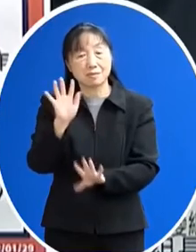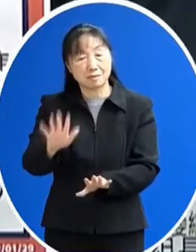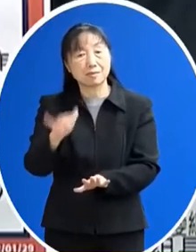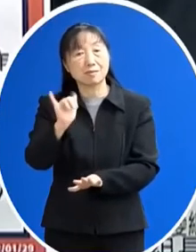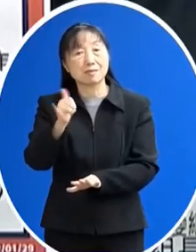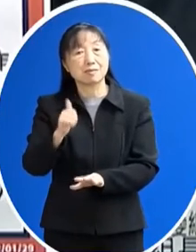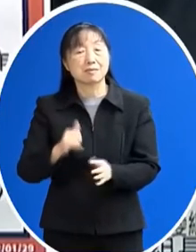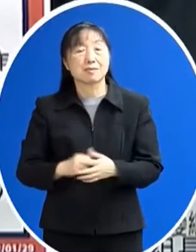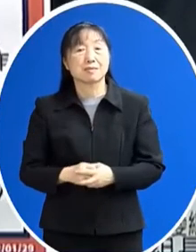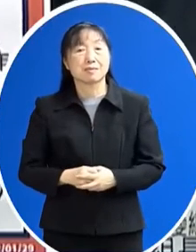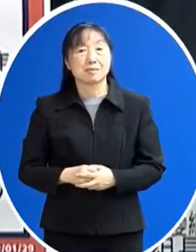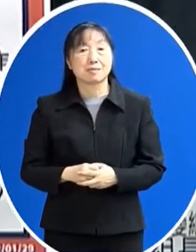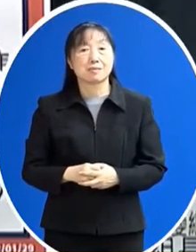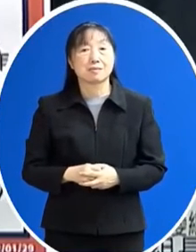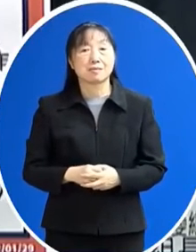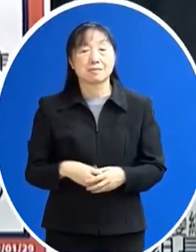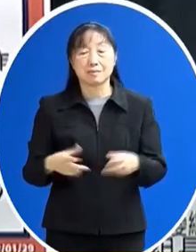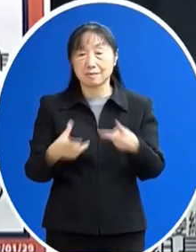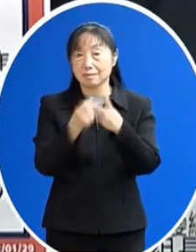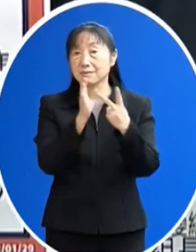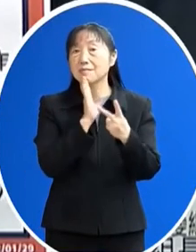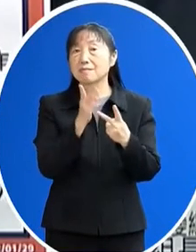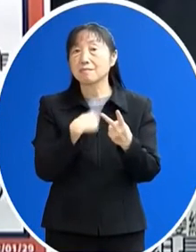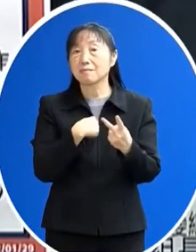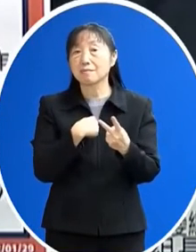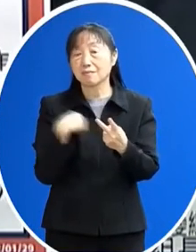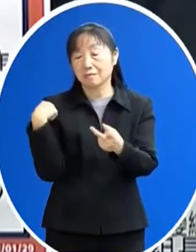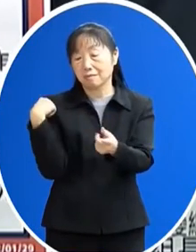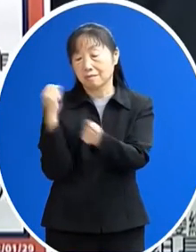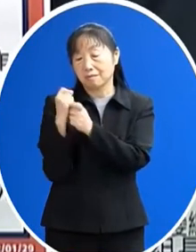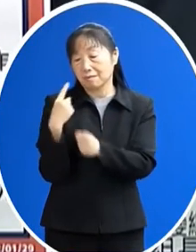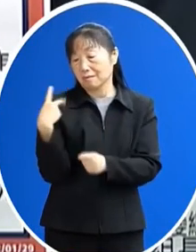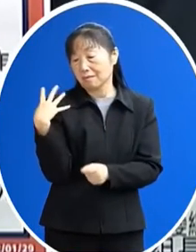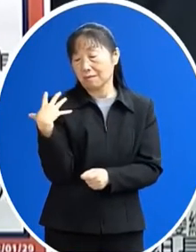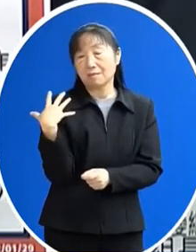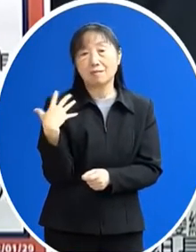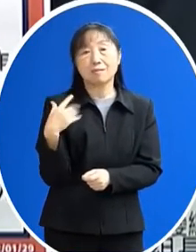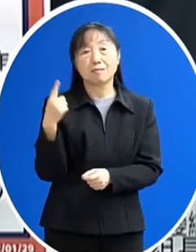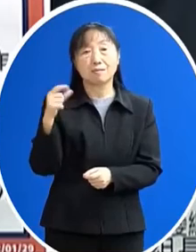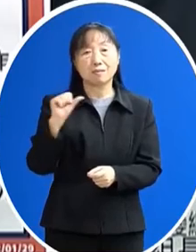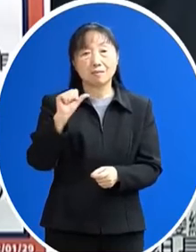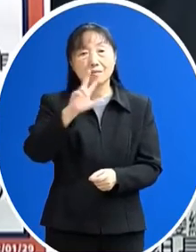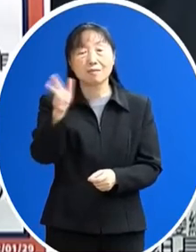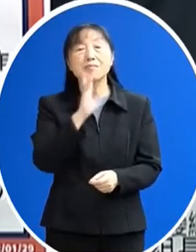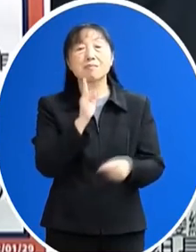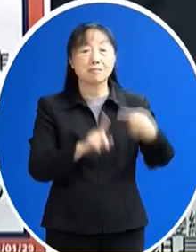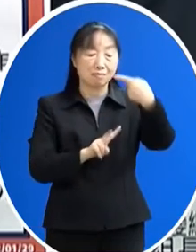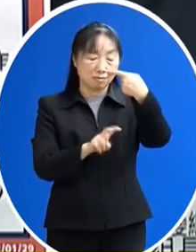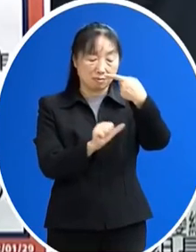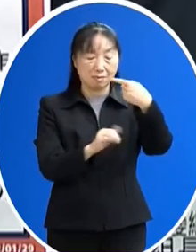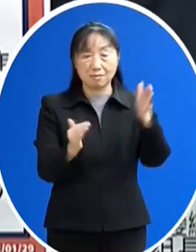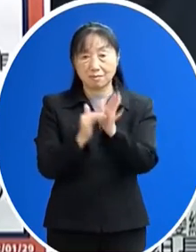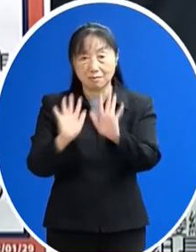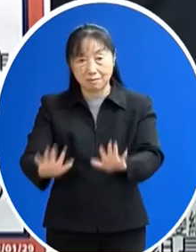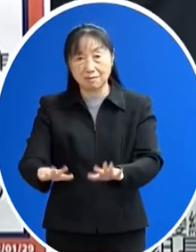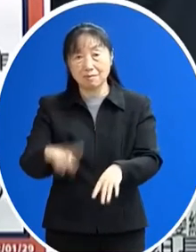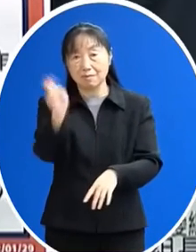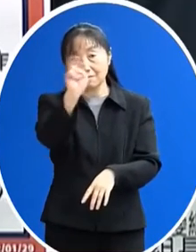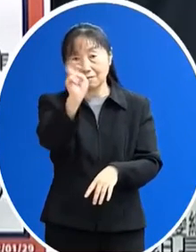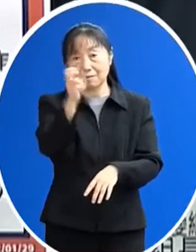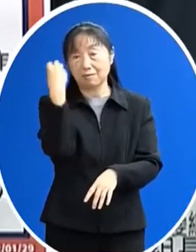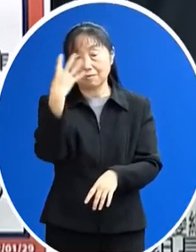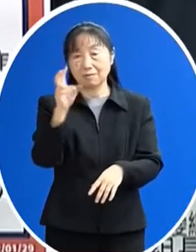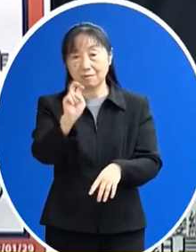比较小的。那第二个是说，近五天来那共有20个确诊，从1月25号到现在有20个确诊新